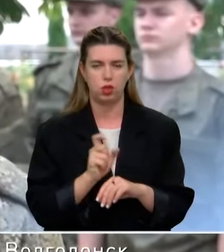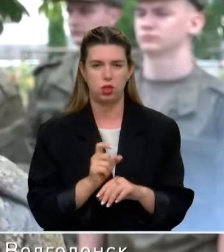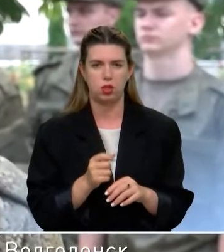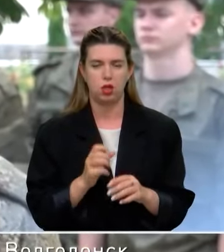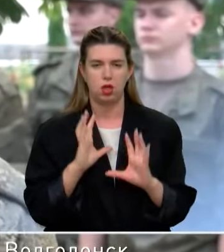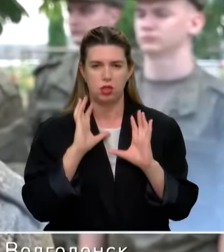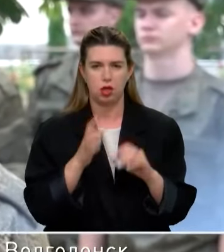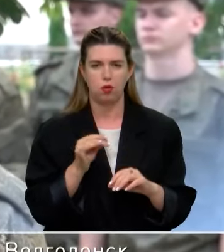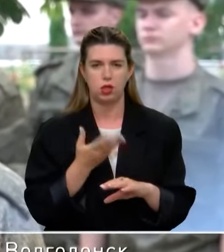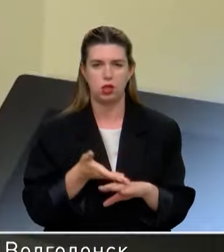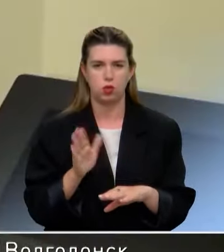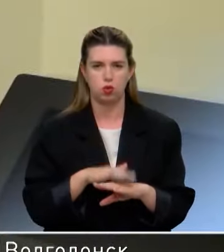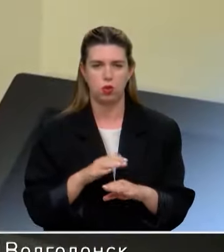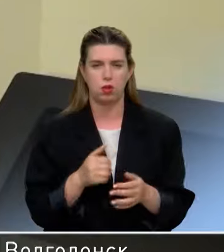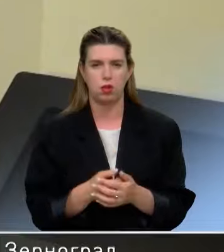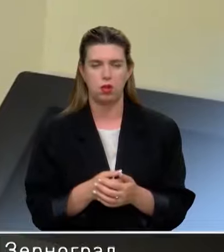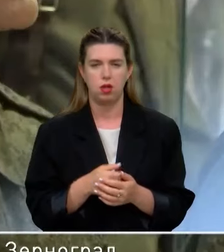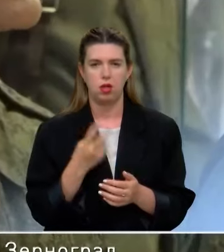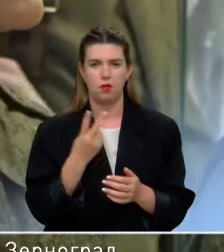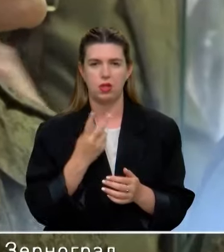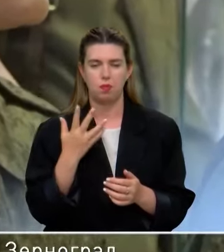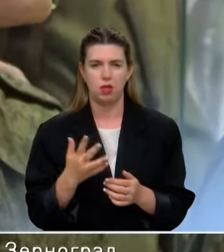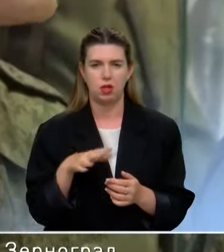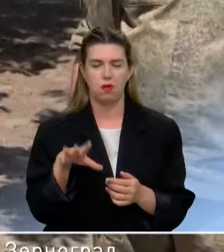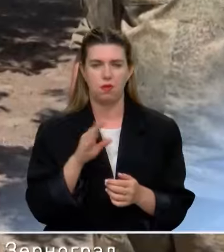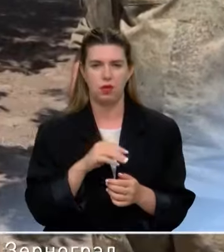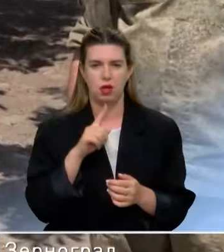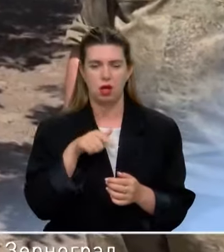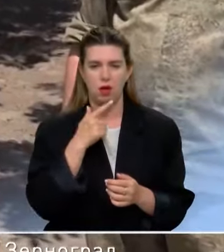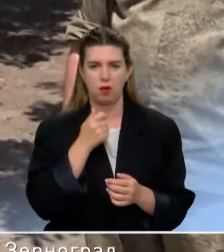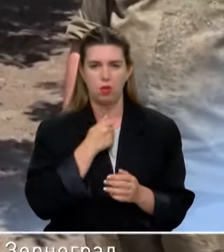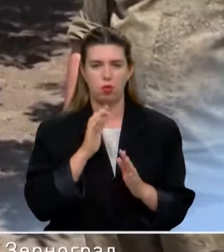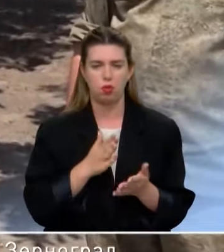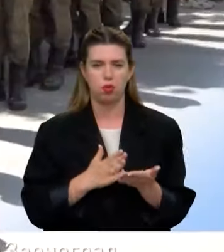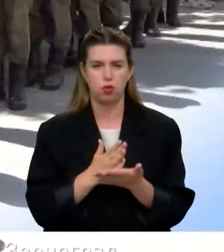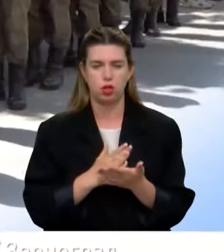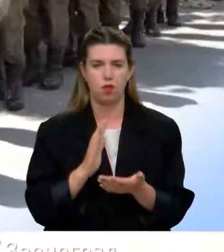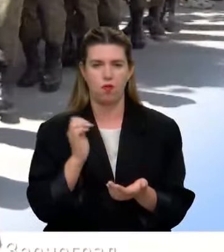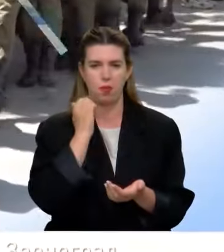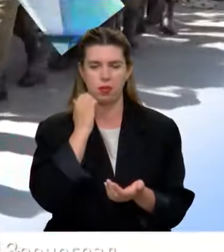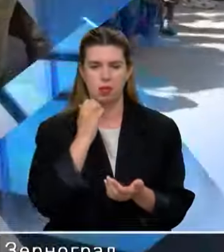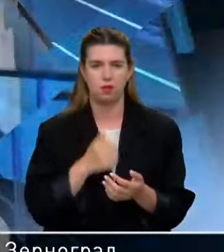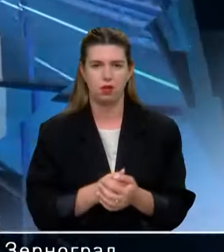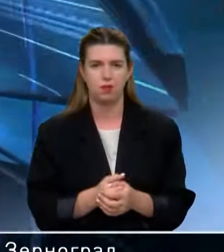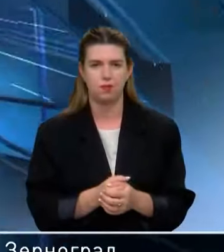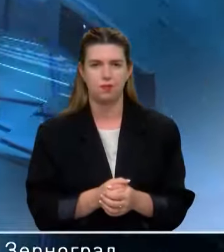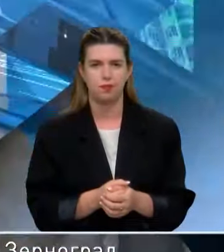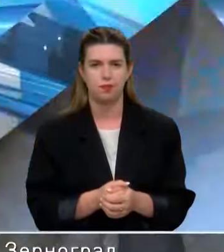серьёзный тяжёлый 25 донских призывников будут служить в кремлёвском